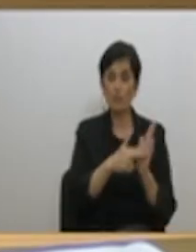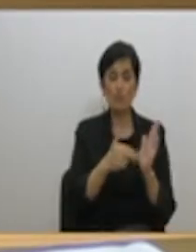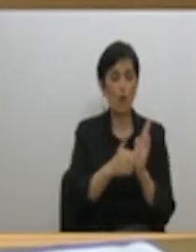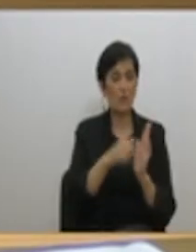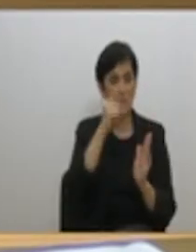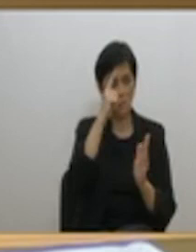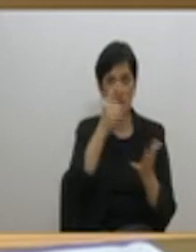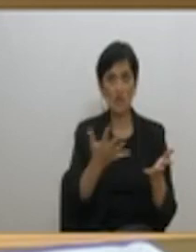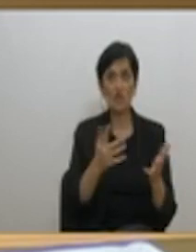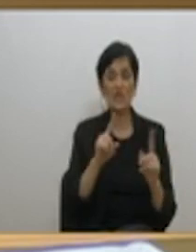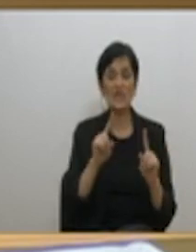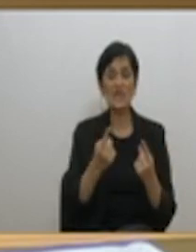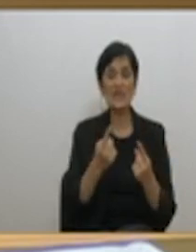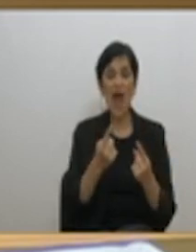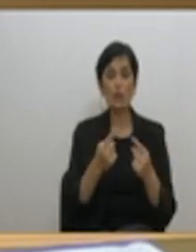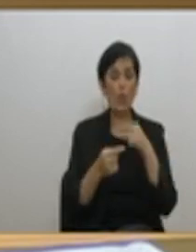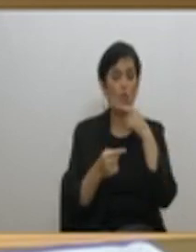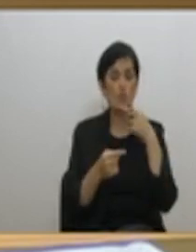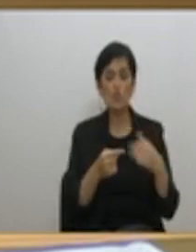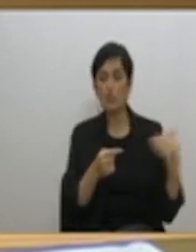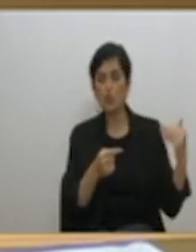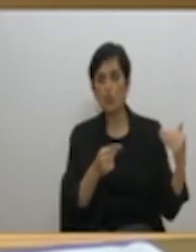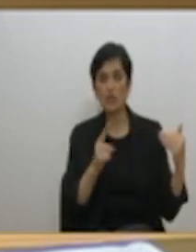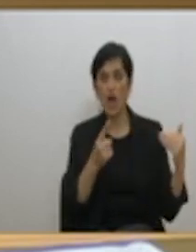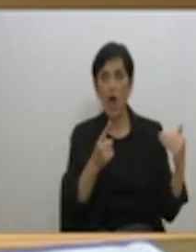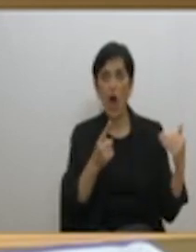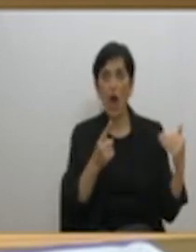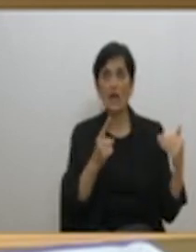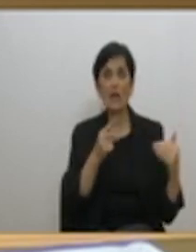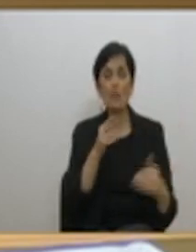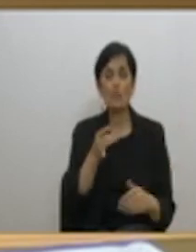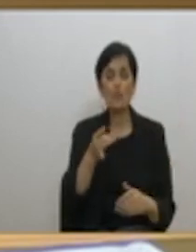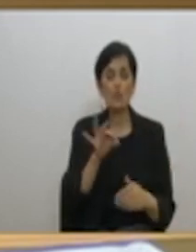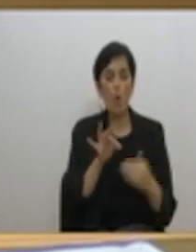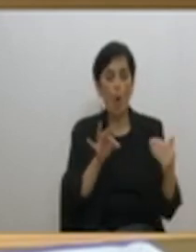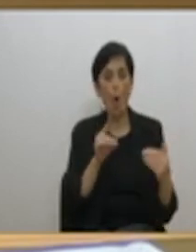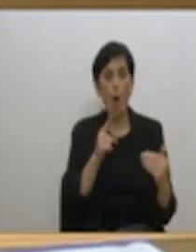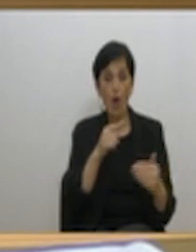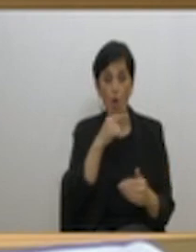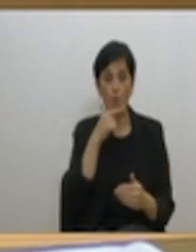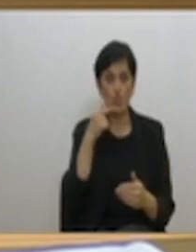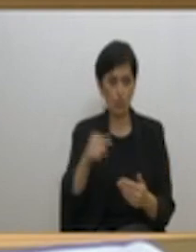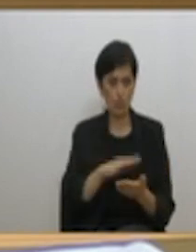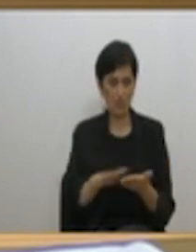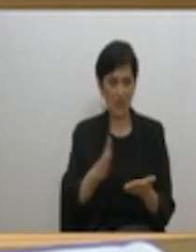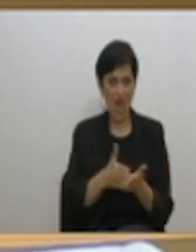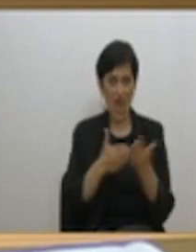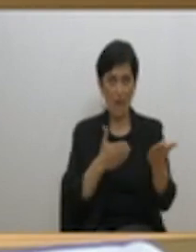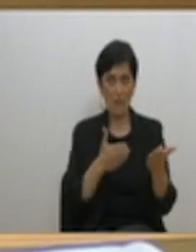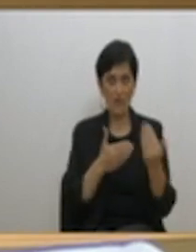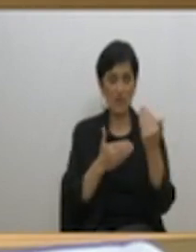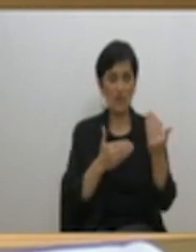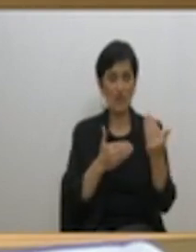ბიჭებო, რატო პრორუსი და რატო პრო? რუსები ხართ მთელი